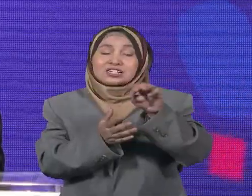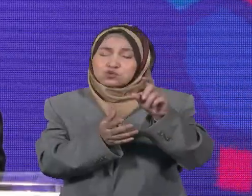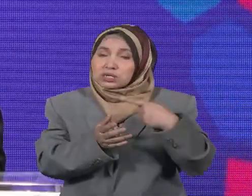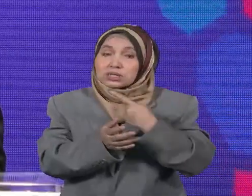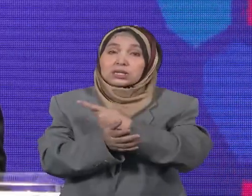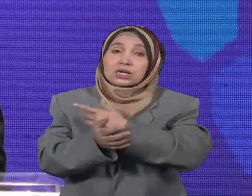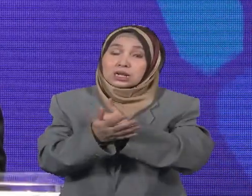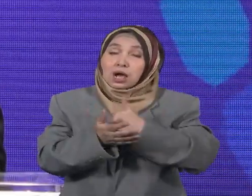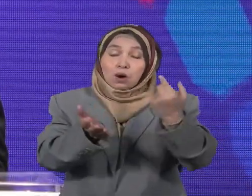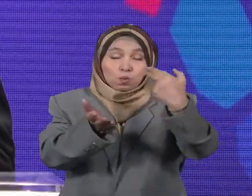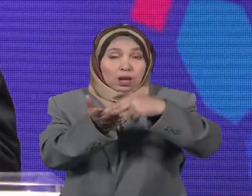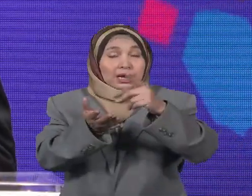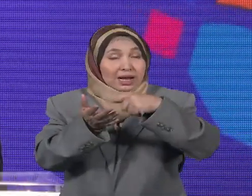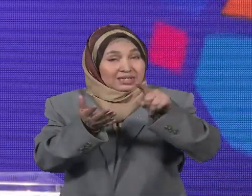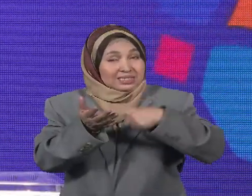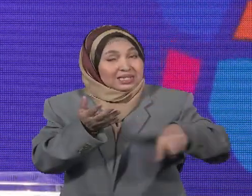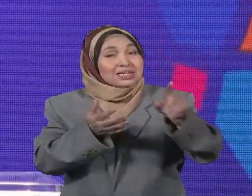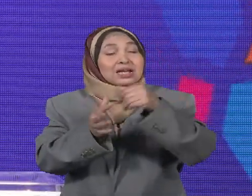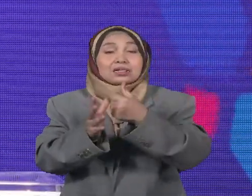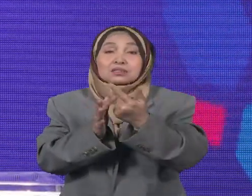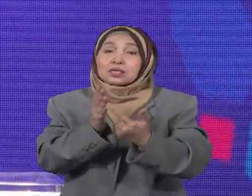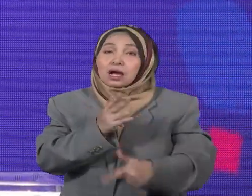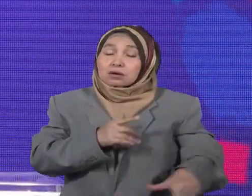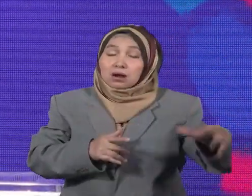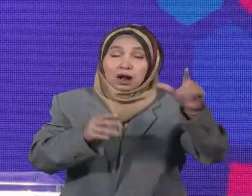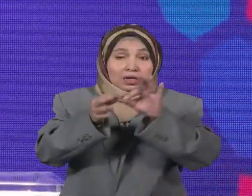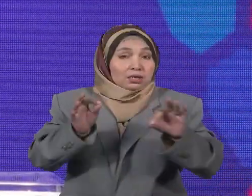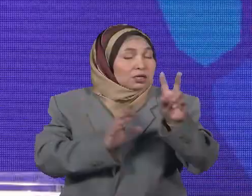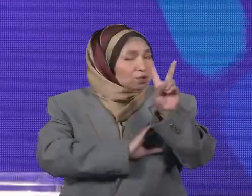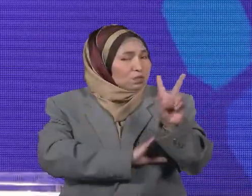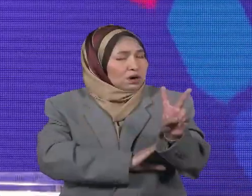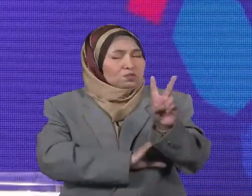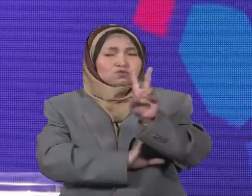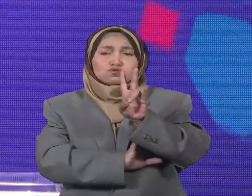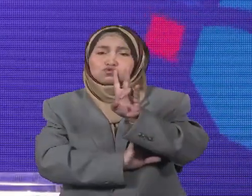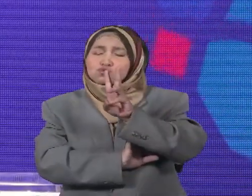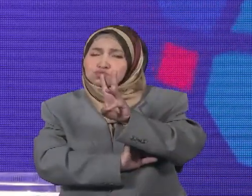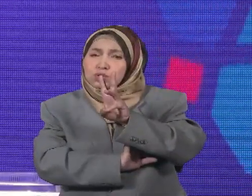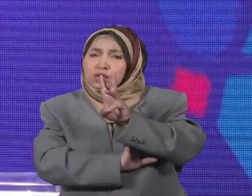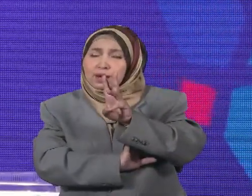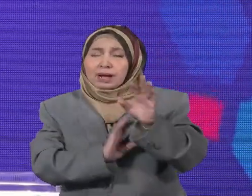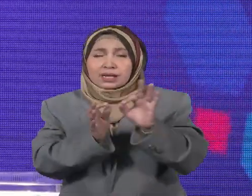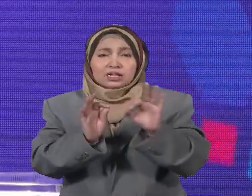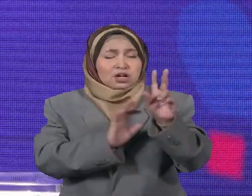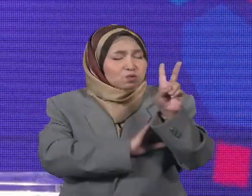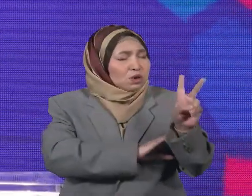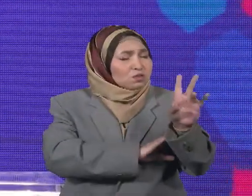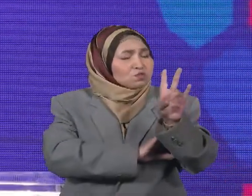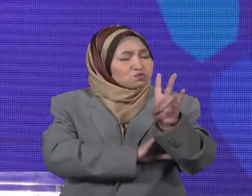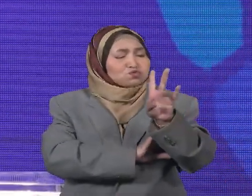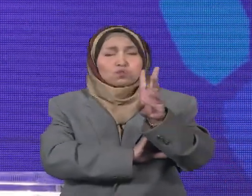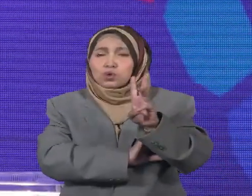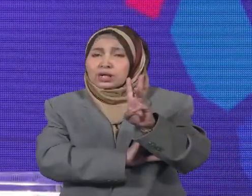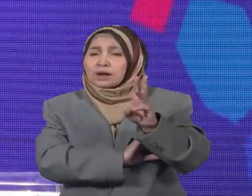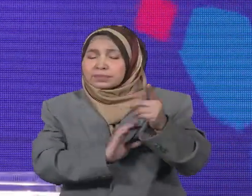kaji beberapa kalimah, antaranya menerusi ayat yang ke-276. Wah. Ayat yang ke-276 ni hari